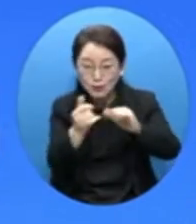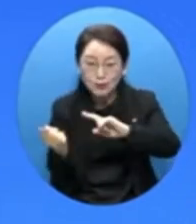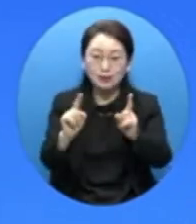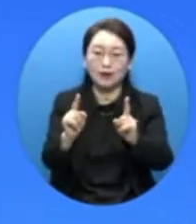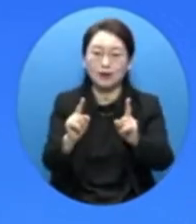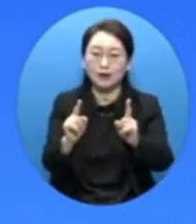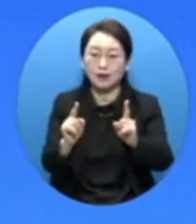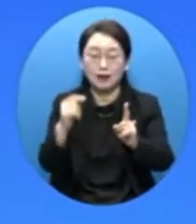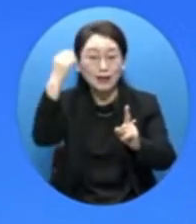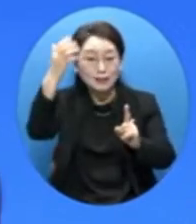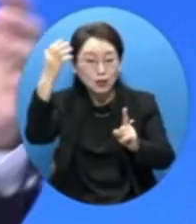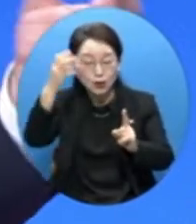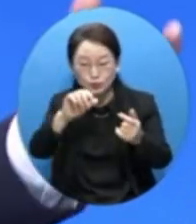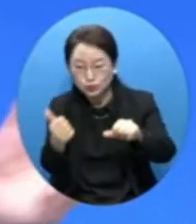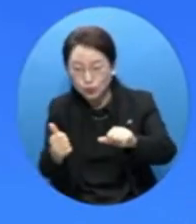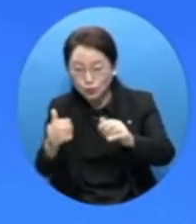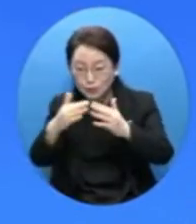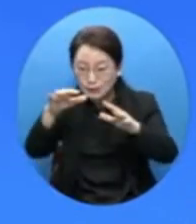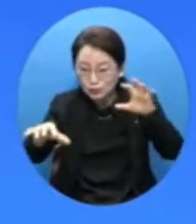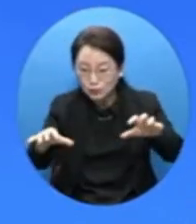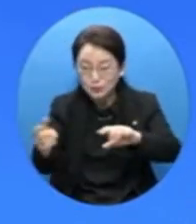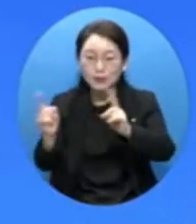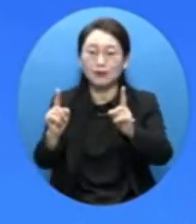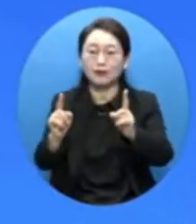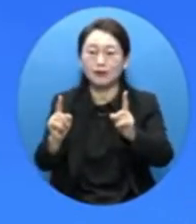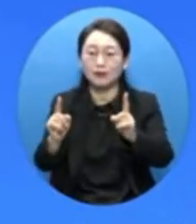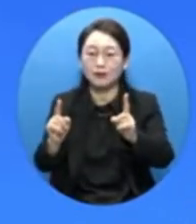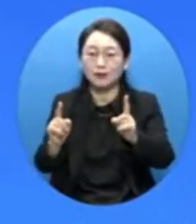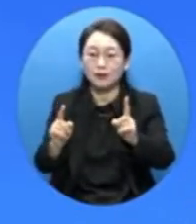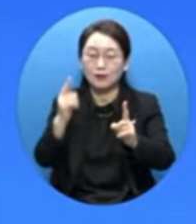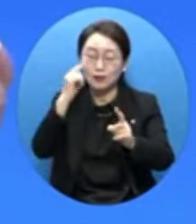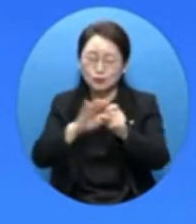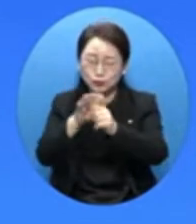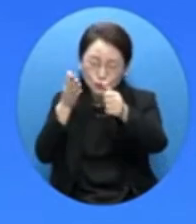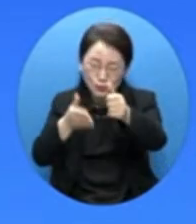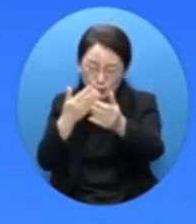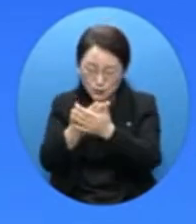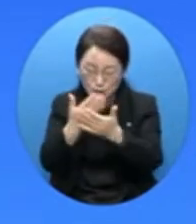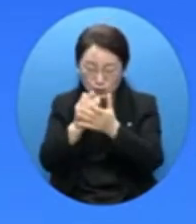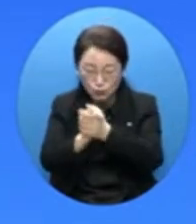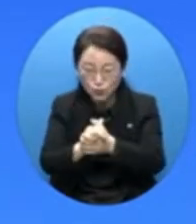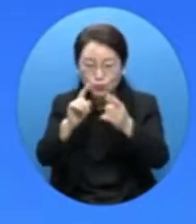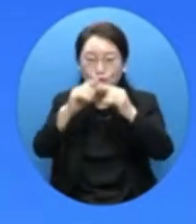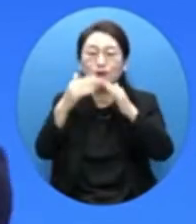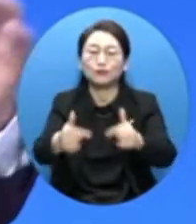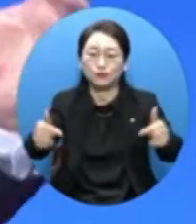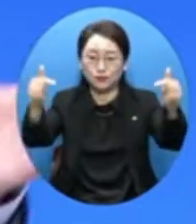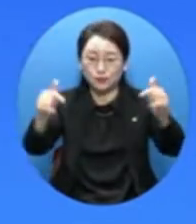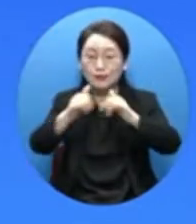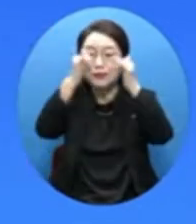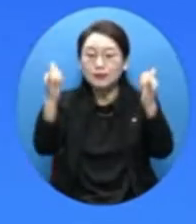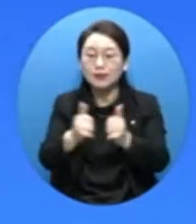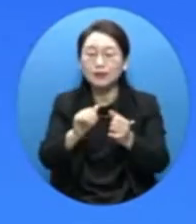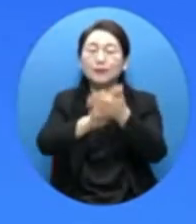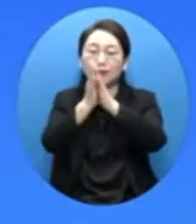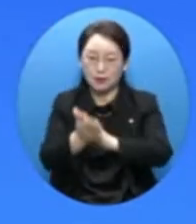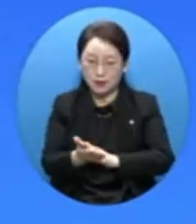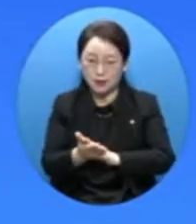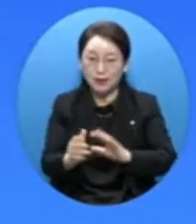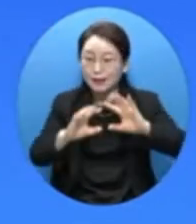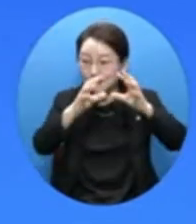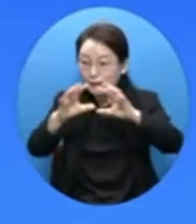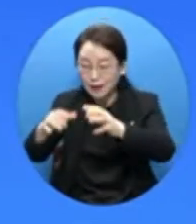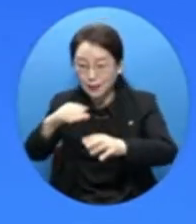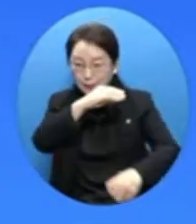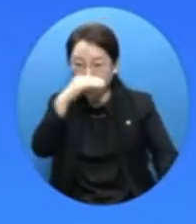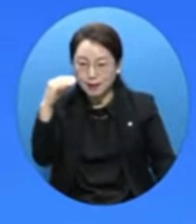것입니다. 영적으로 죽었던 이웃들이 살아나는 것입니다. 우리가 긍휼을 구할 때 교회가 부흥하게 되는 것입니다. 이 사회가 변화되는 것입니다. 나라가 바로